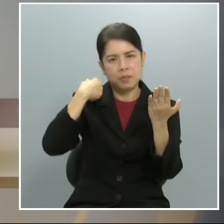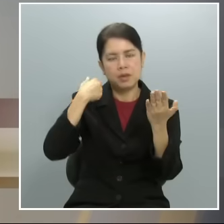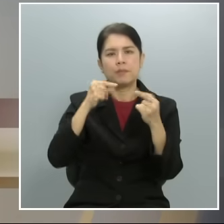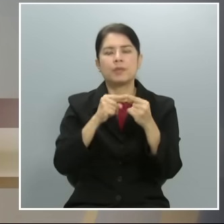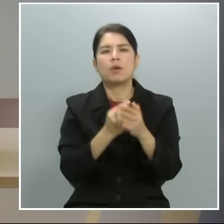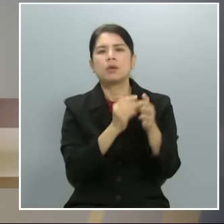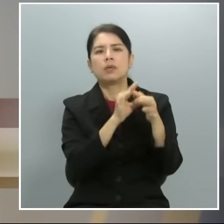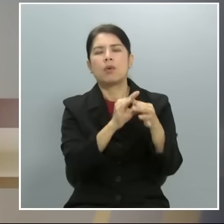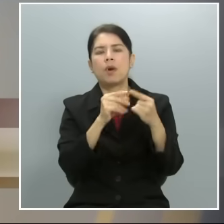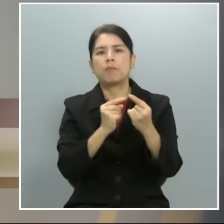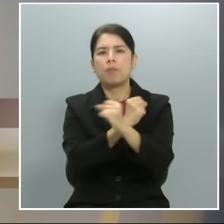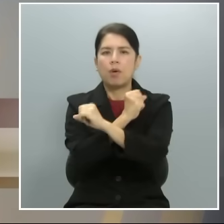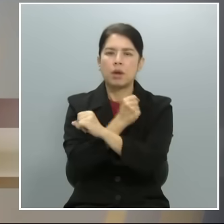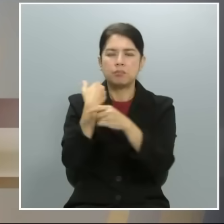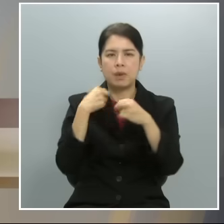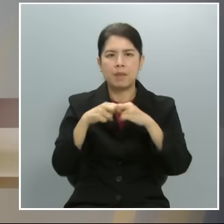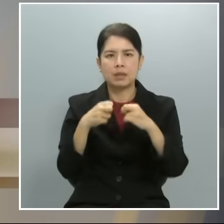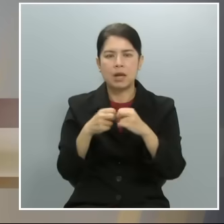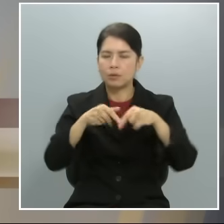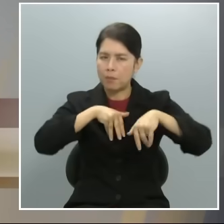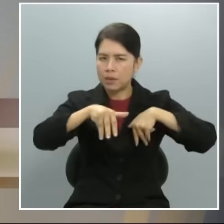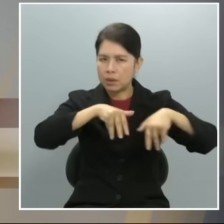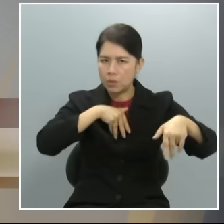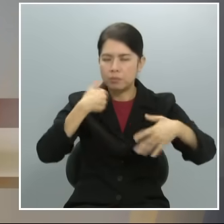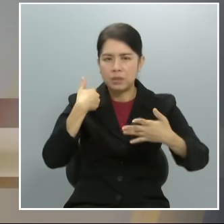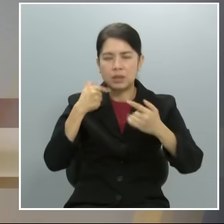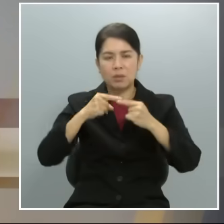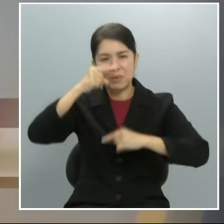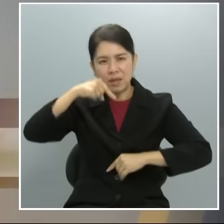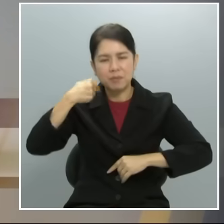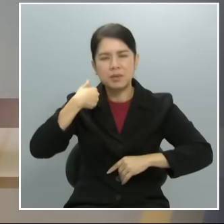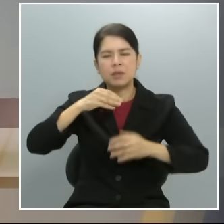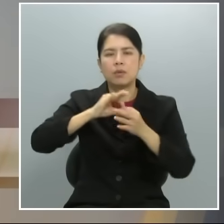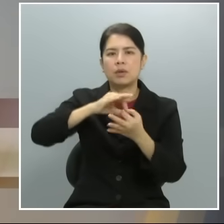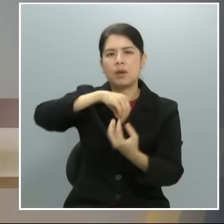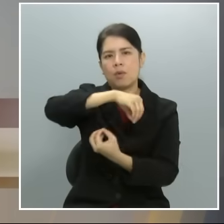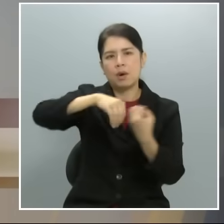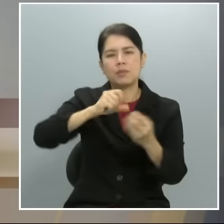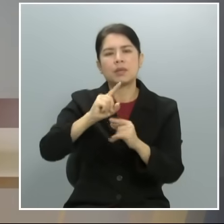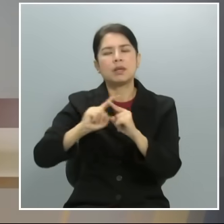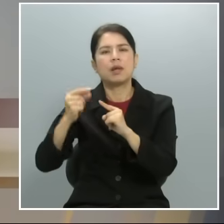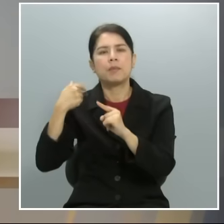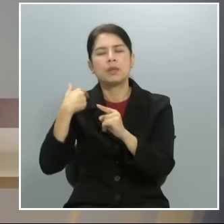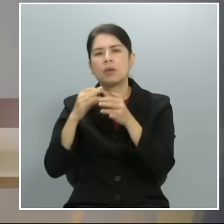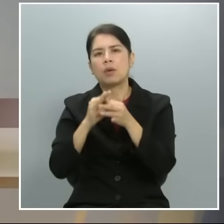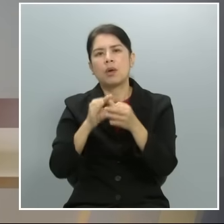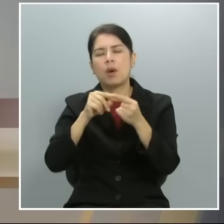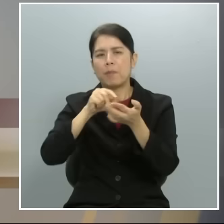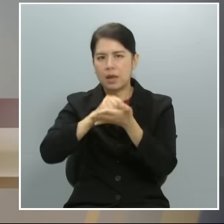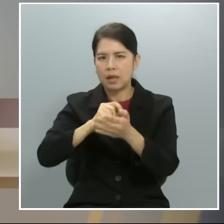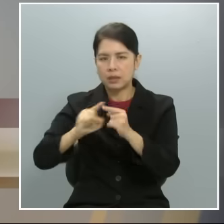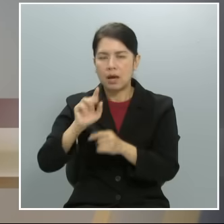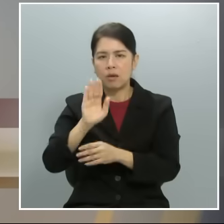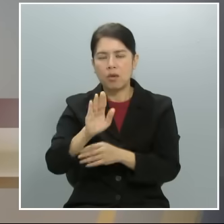ปลอดภัยสาธารณะเข้ามั้ยเข้าค่ะความมั่นคงในทางเกิจของประเทศเข้าค่ะหรือโครงสร้างพื้นฐานเป็นประโยชน์สานะของ